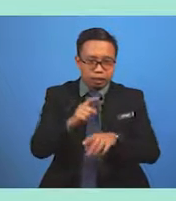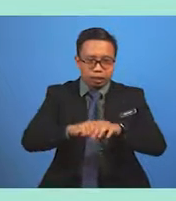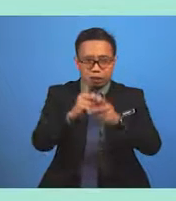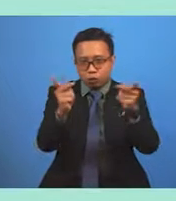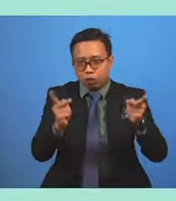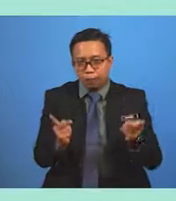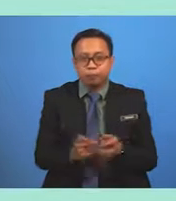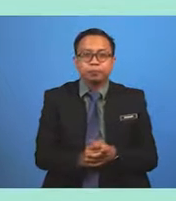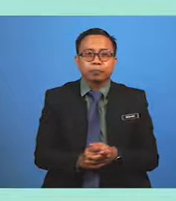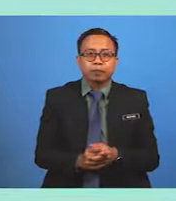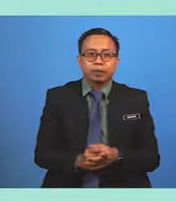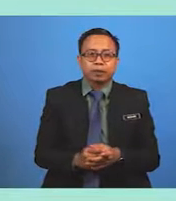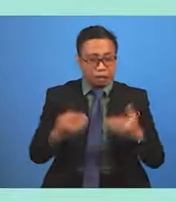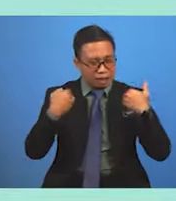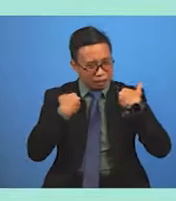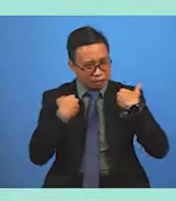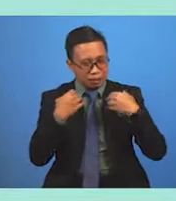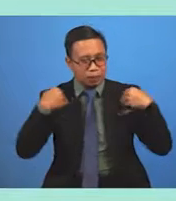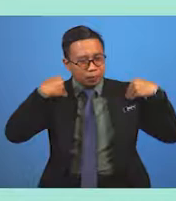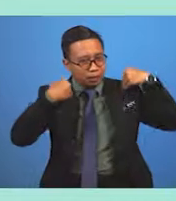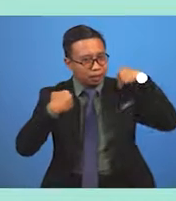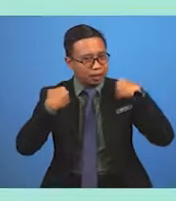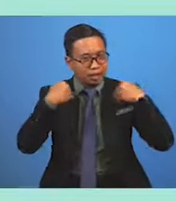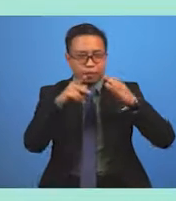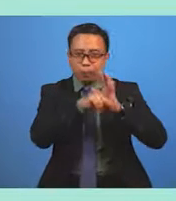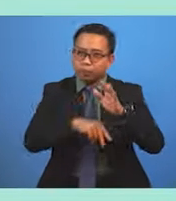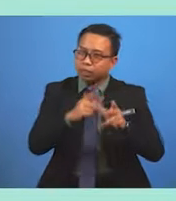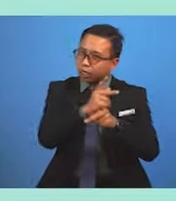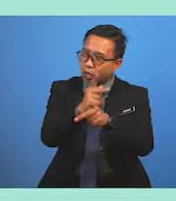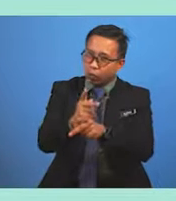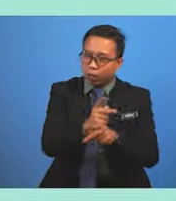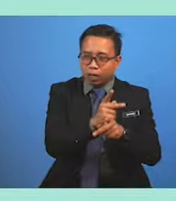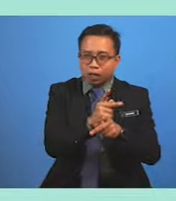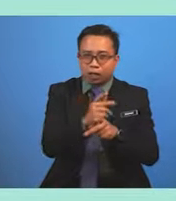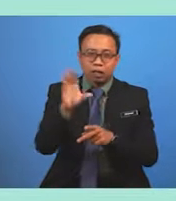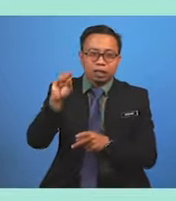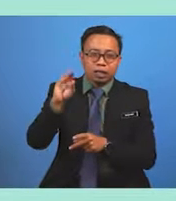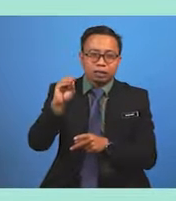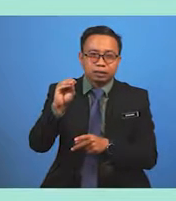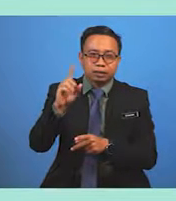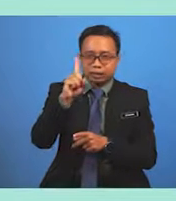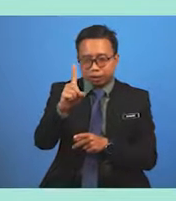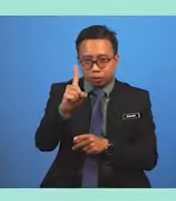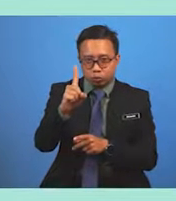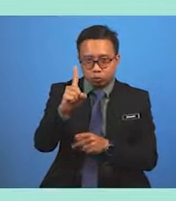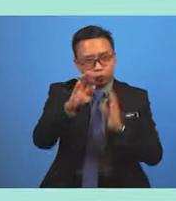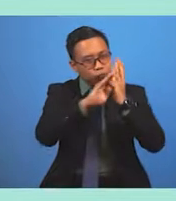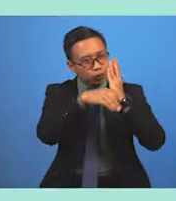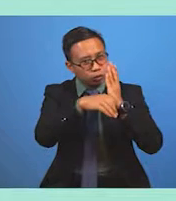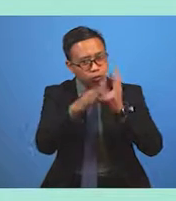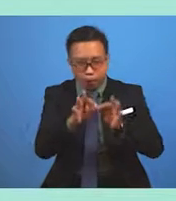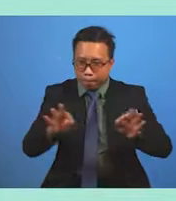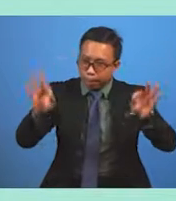itu, kehadiran binatang pengawal seperti anjing dan angsa adalah salah satu faktor yang